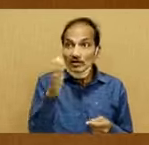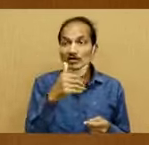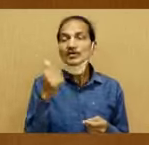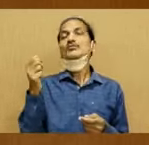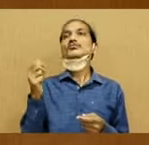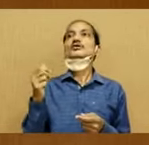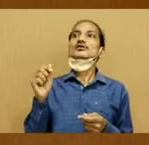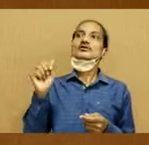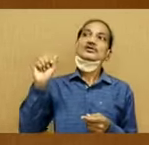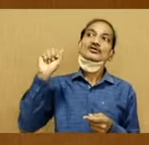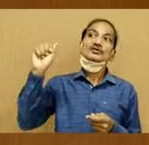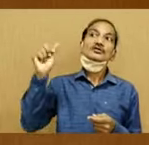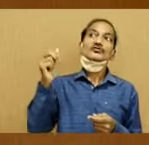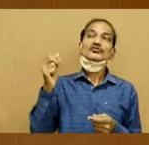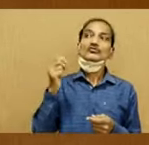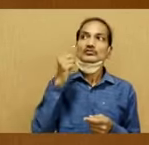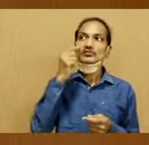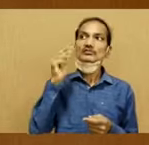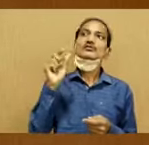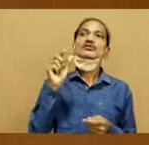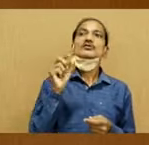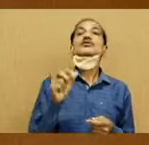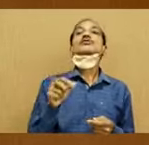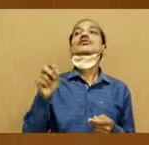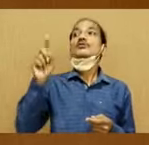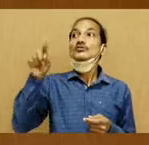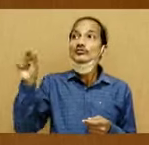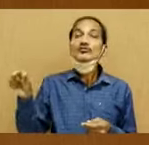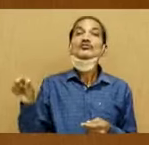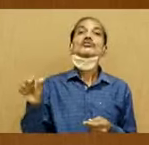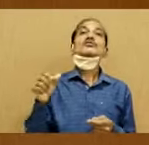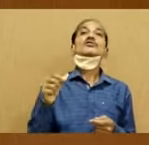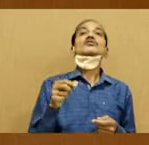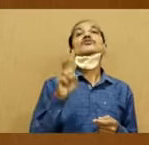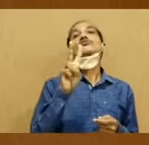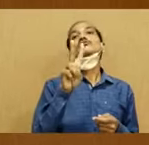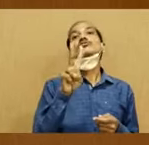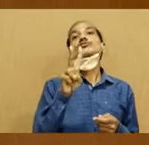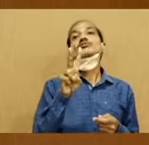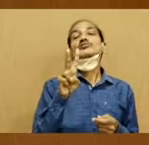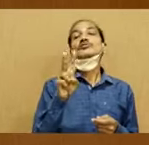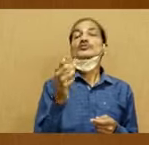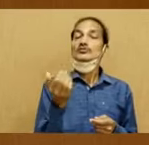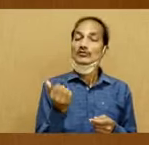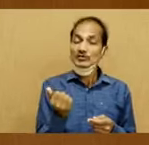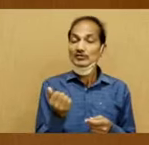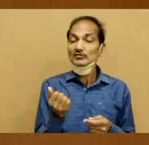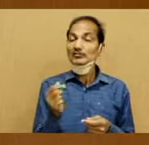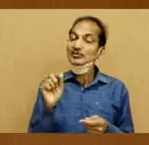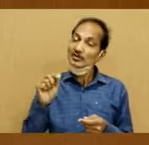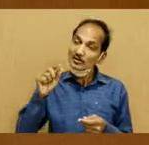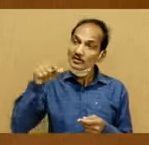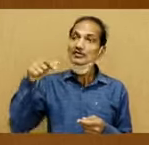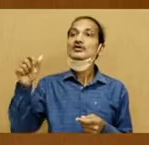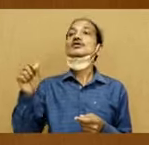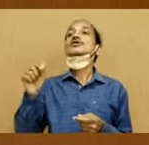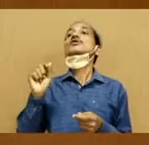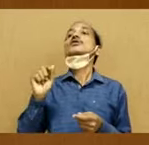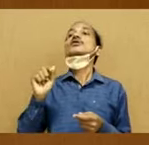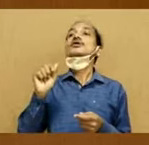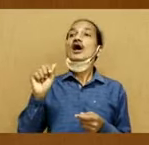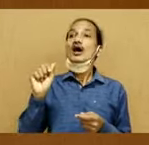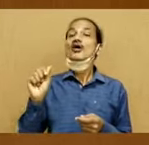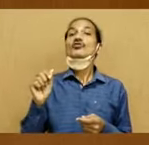ଅଫ୍ ଟ୍ରାନ୍ସମିସନ୍ ପୁରା ଜିରୋକୁ ଆସିପାରିବ। ପ୍ରତିଦିନର ଲକଡାଉନ୍ ଆଉ ଗୋଟେ ବହୁତ ବଡ଼ ସୁବିଧା ଲାଭ ଆମକୁ ଦେଉଛି, ସେଇଟା